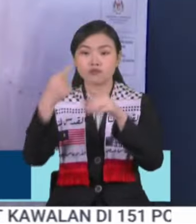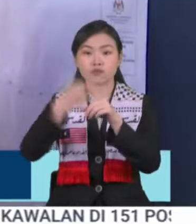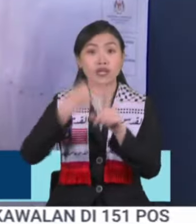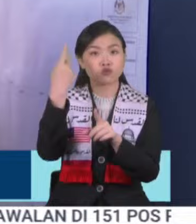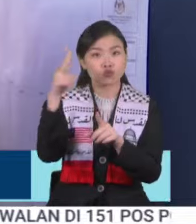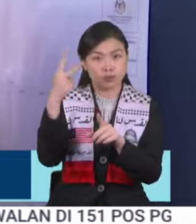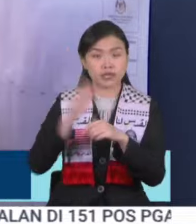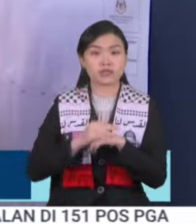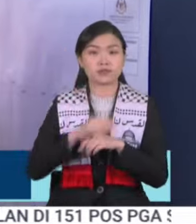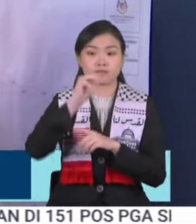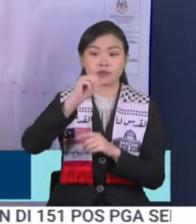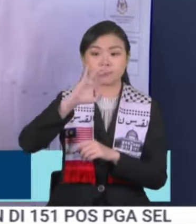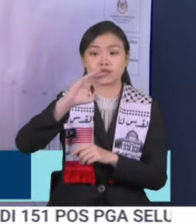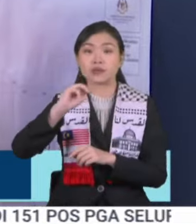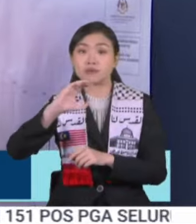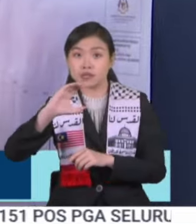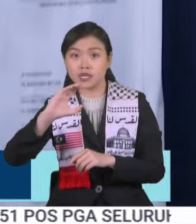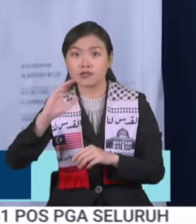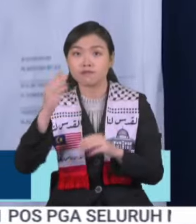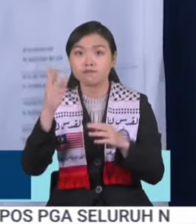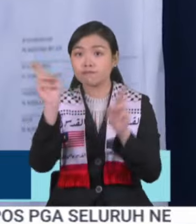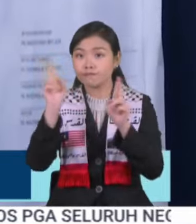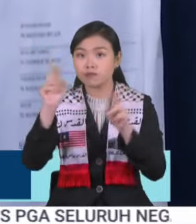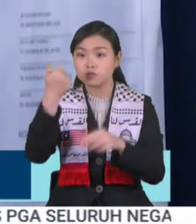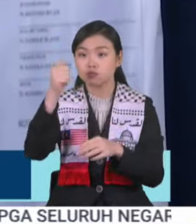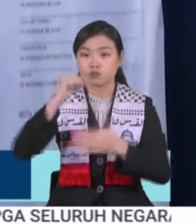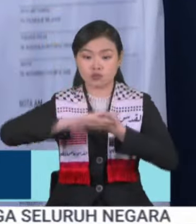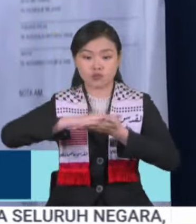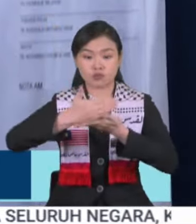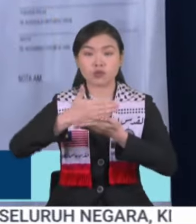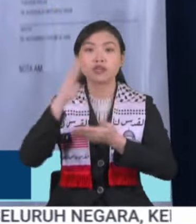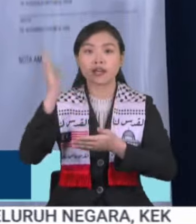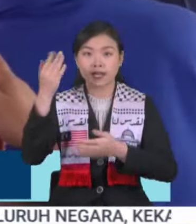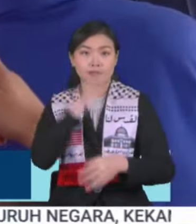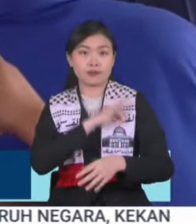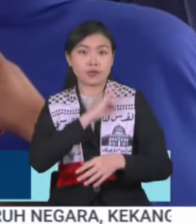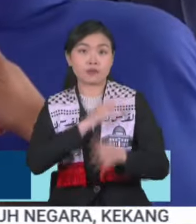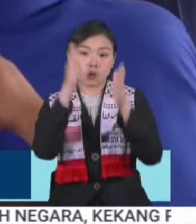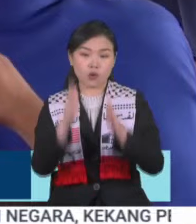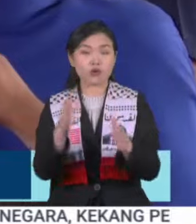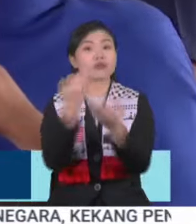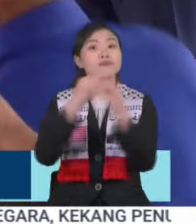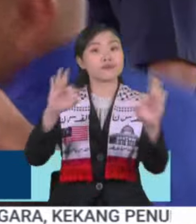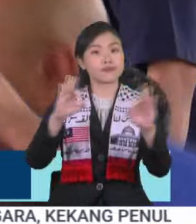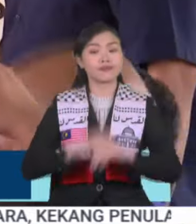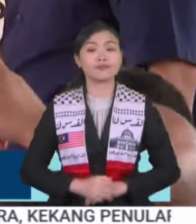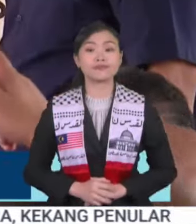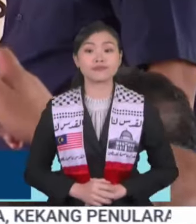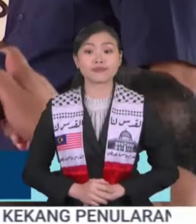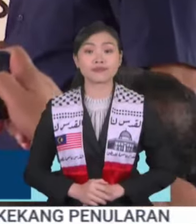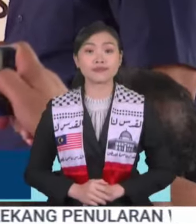MCMC akan menyediakan 10 unit komputer riba yang boleh dimanfaatkan penduduk secara percuma.